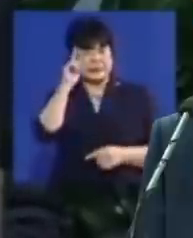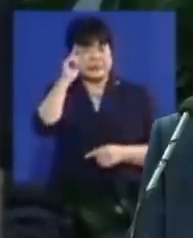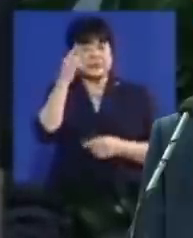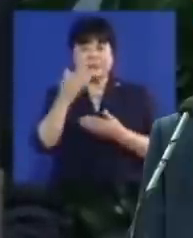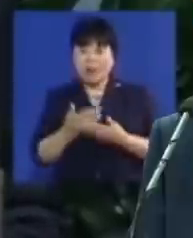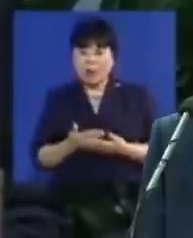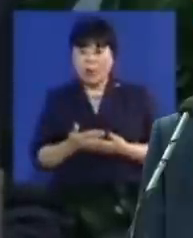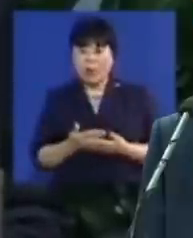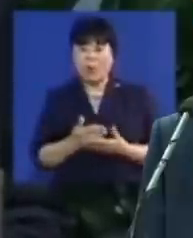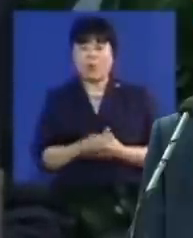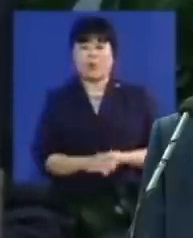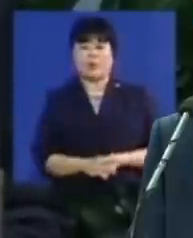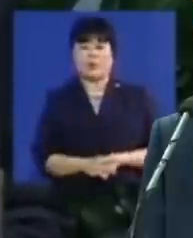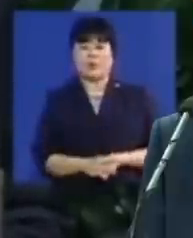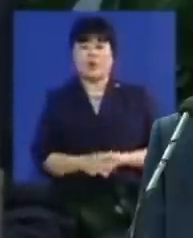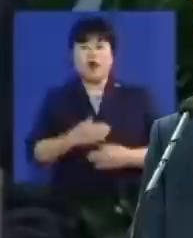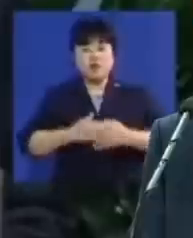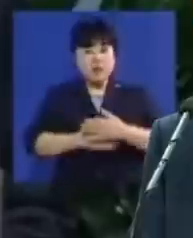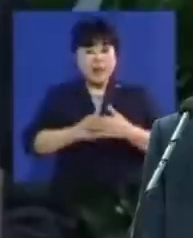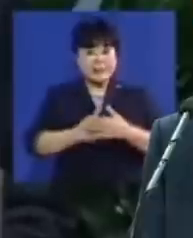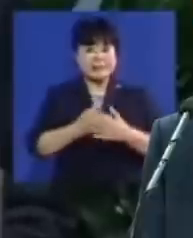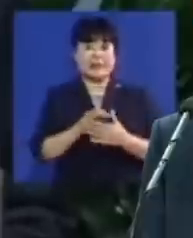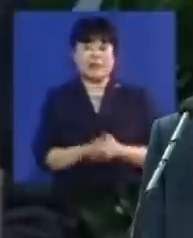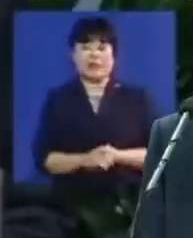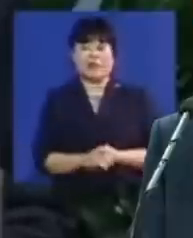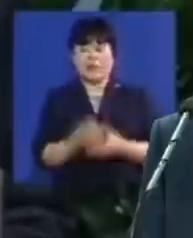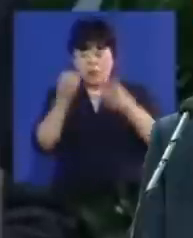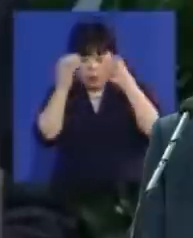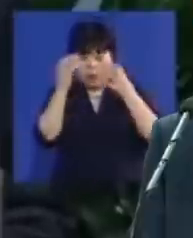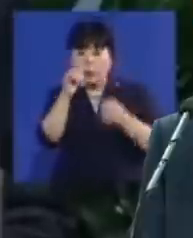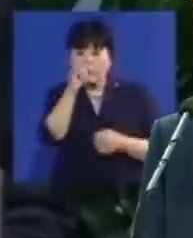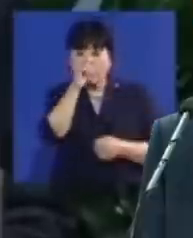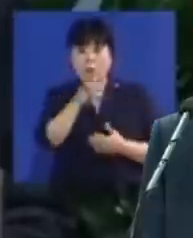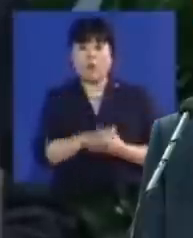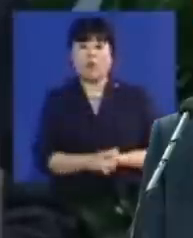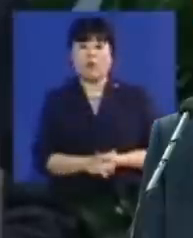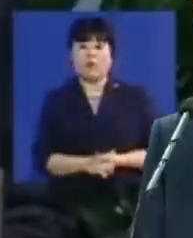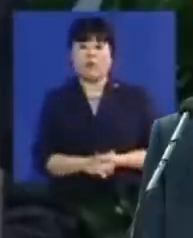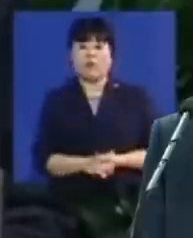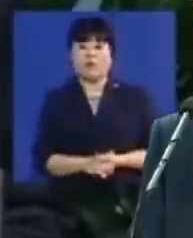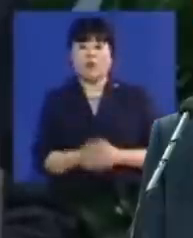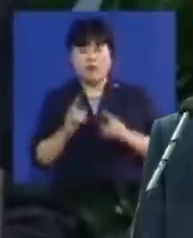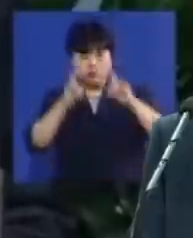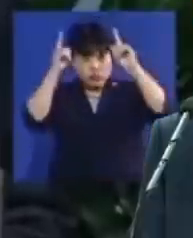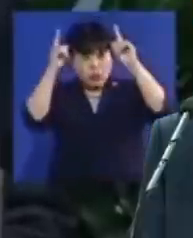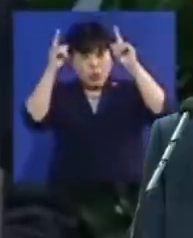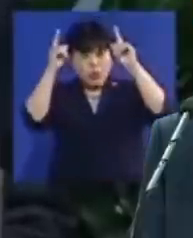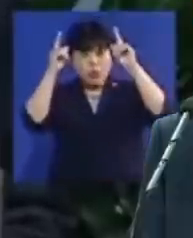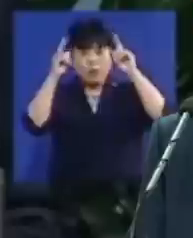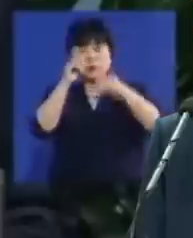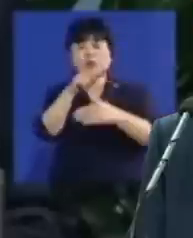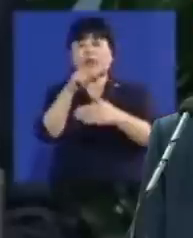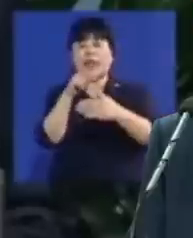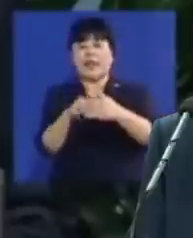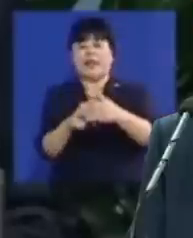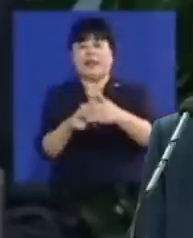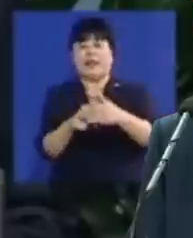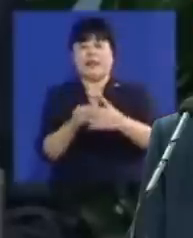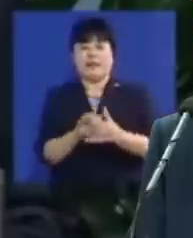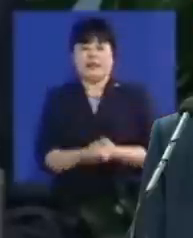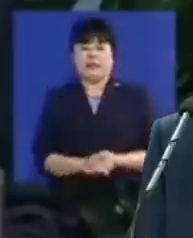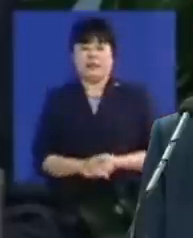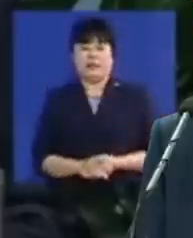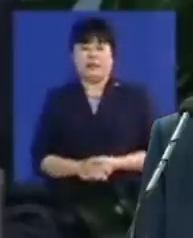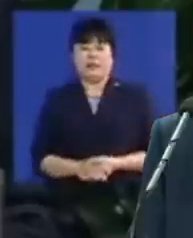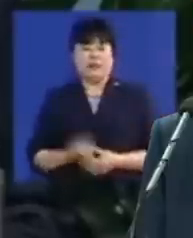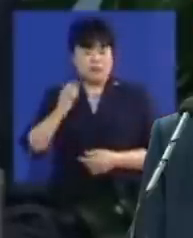받고 불안하고 고통스럽고 분노 속에 휘몰아쳐